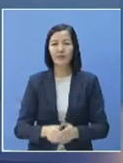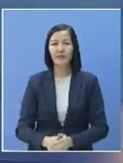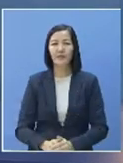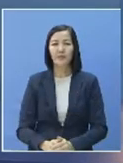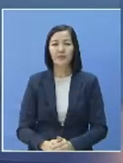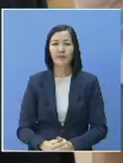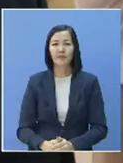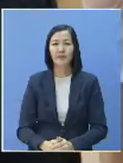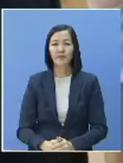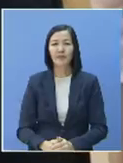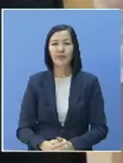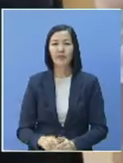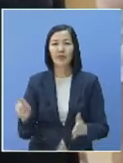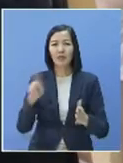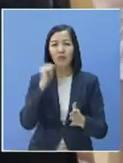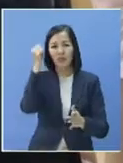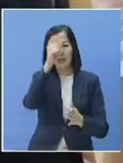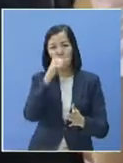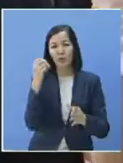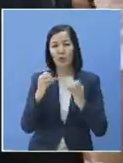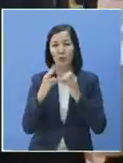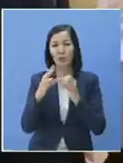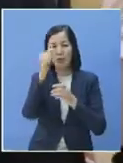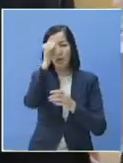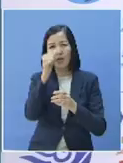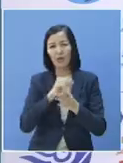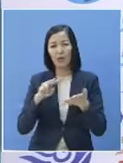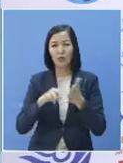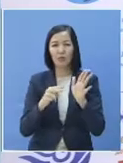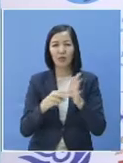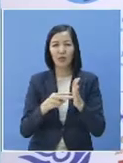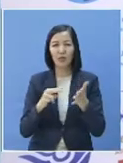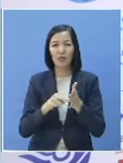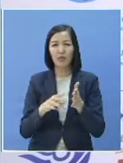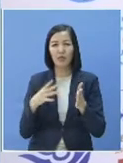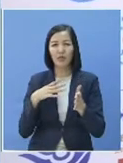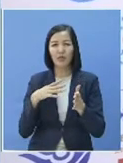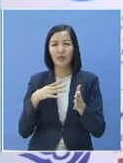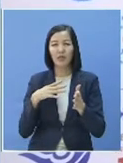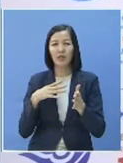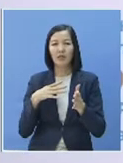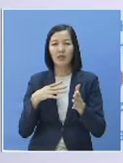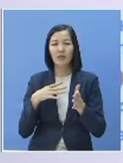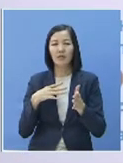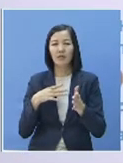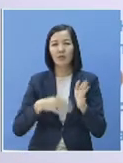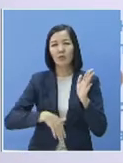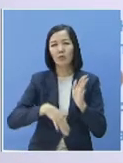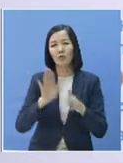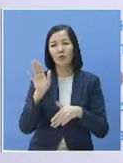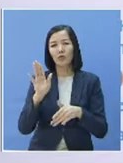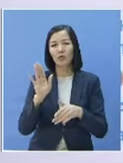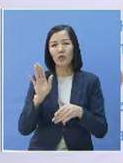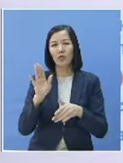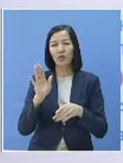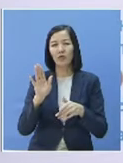айтады. Жастар жылы тек 12 айға жоспарланған күнтізбелік құжат емес. Жастар саясатын жақсартудың барлық механизмі